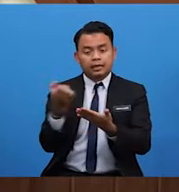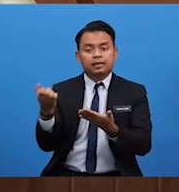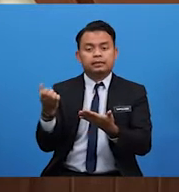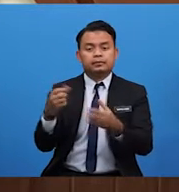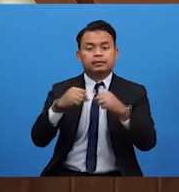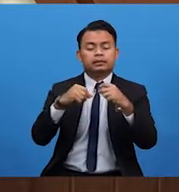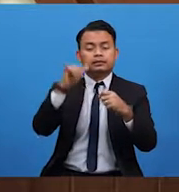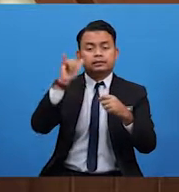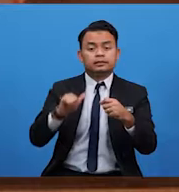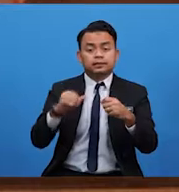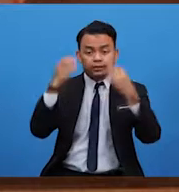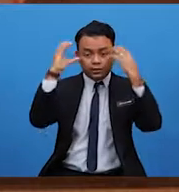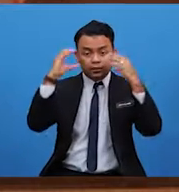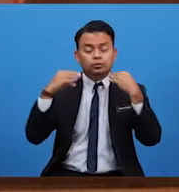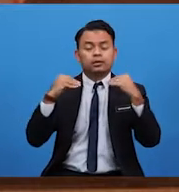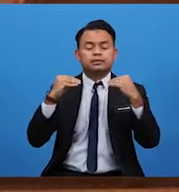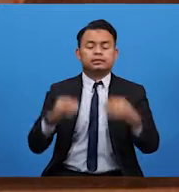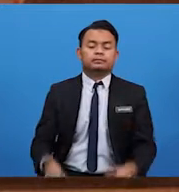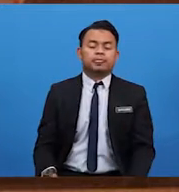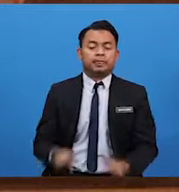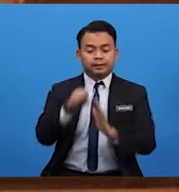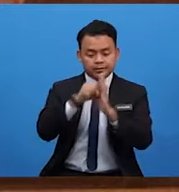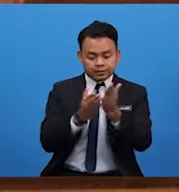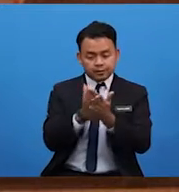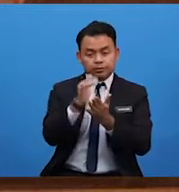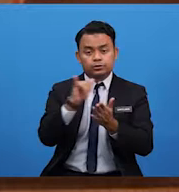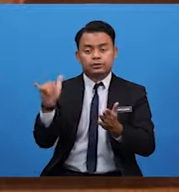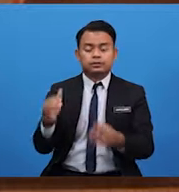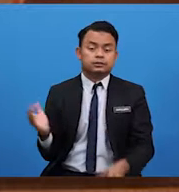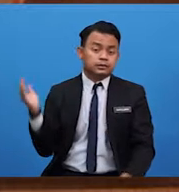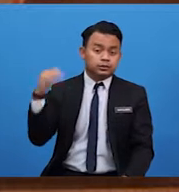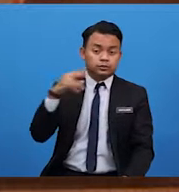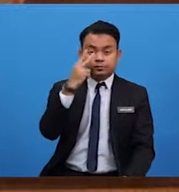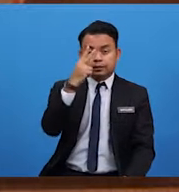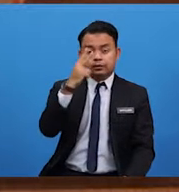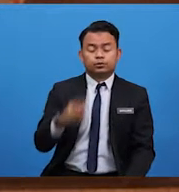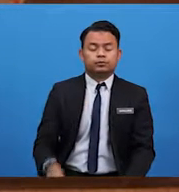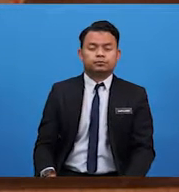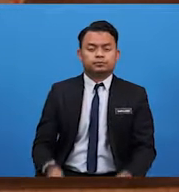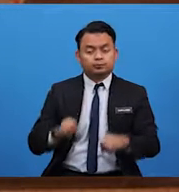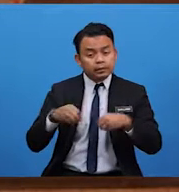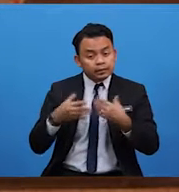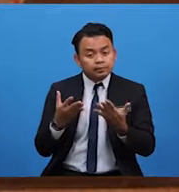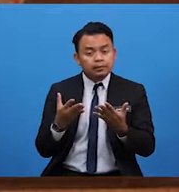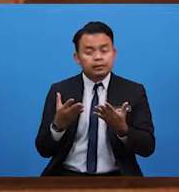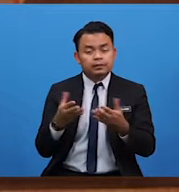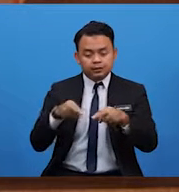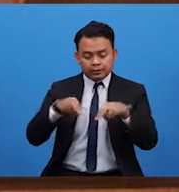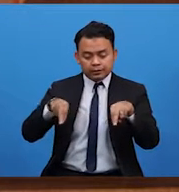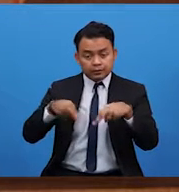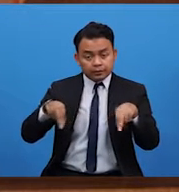telah cikgu nyatakan. Seterusnya, mari kita lihat bagaimana reka bentuk